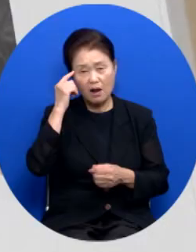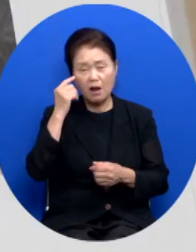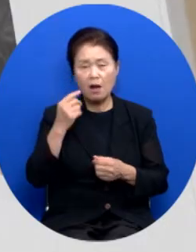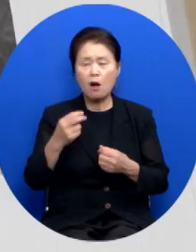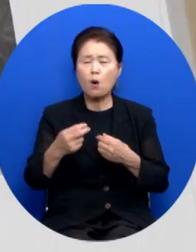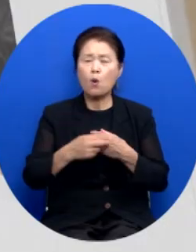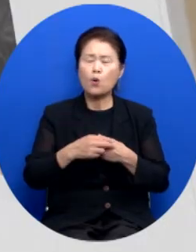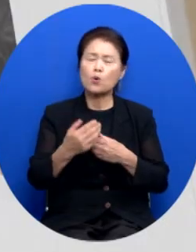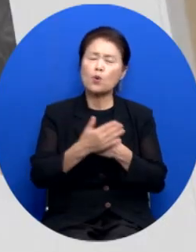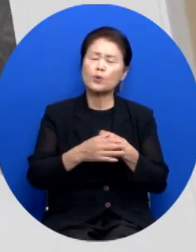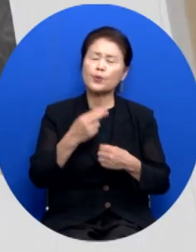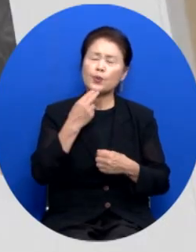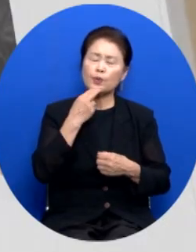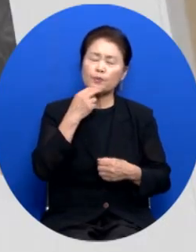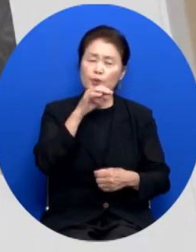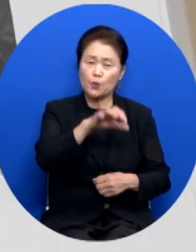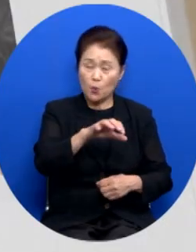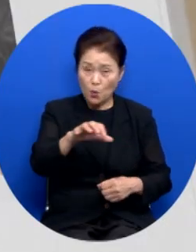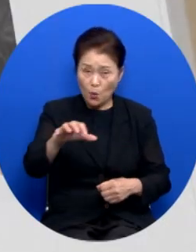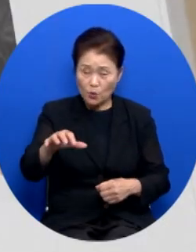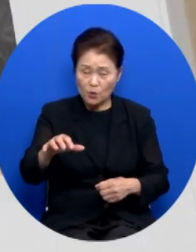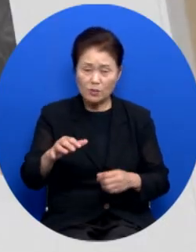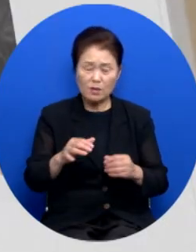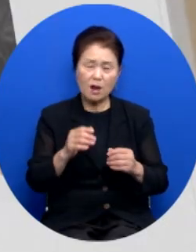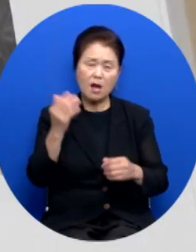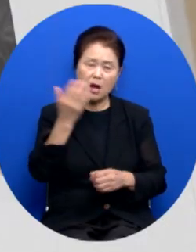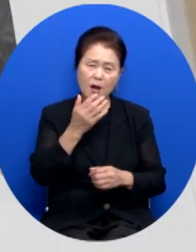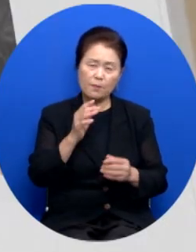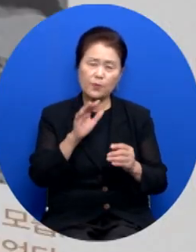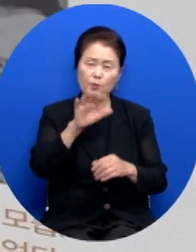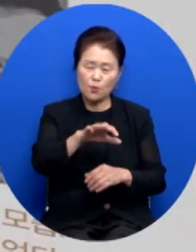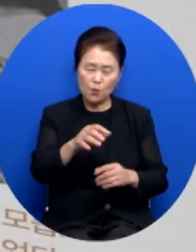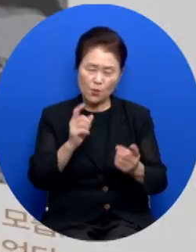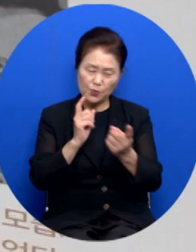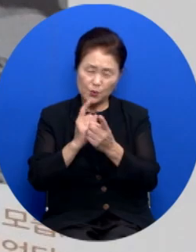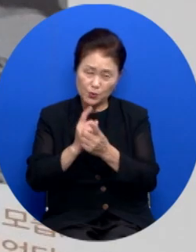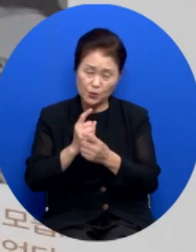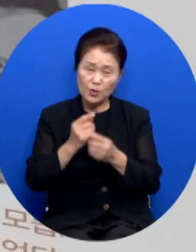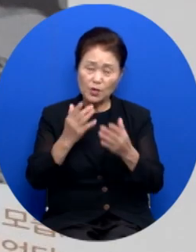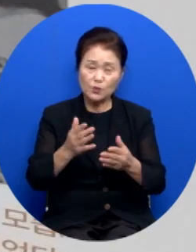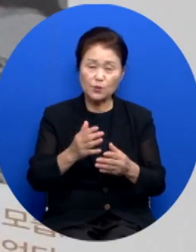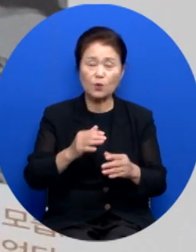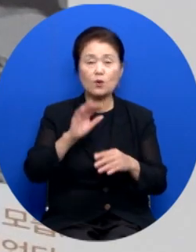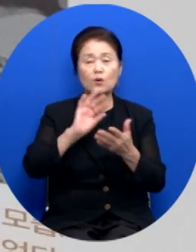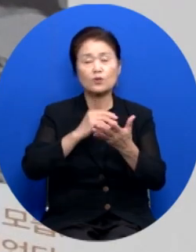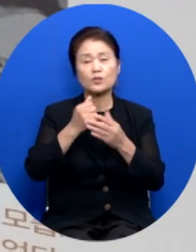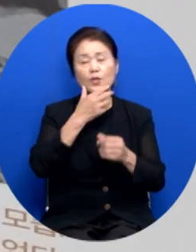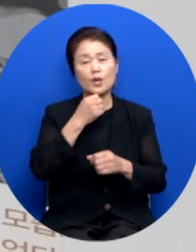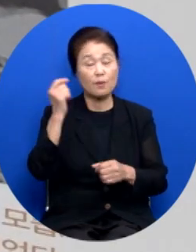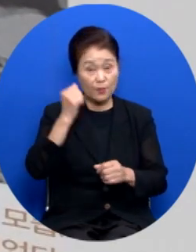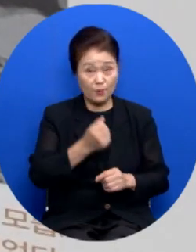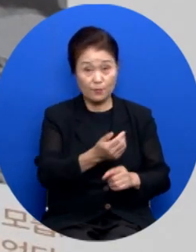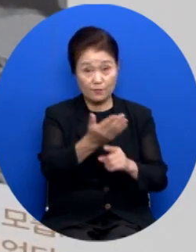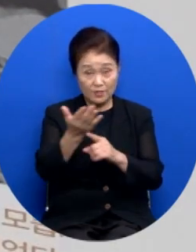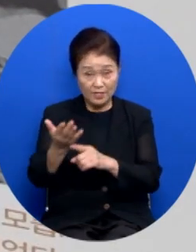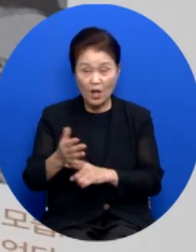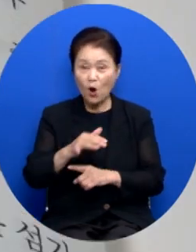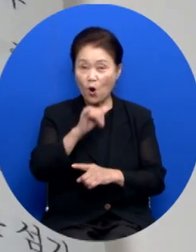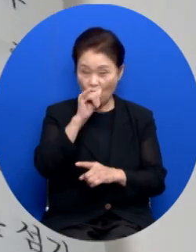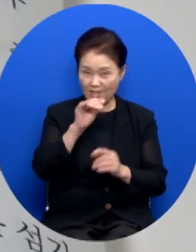섬들을 찾아 사람들을 만나며 아픈 곳을 치료해주고 동시에 그리스도의 복음을 전한 이야기를